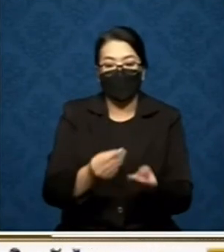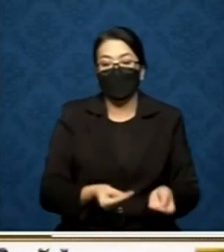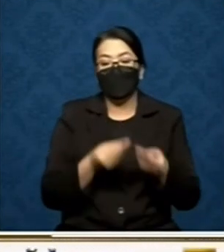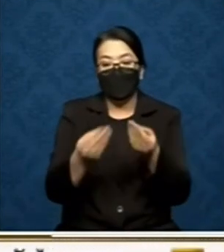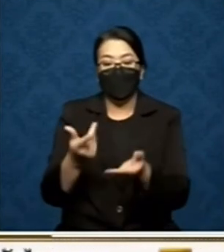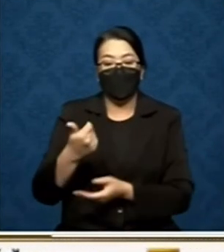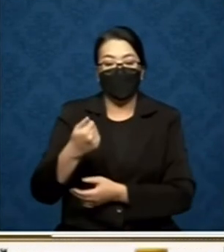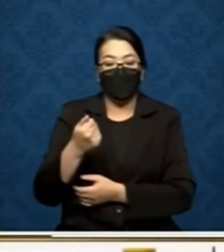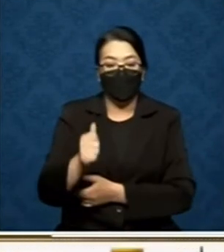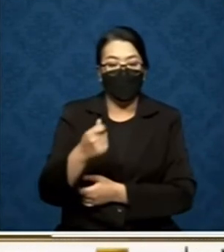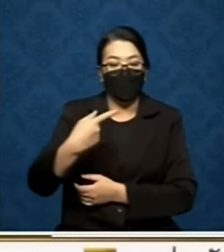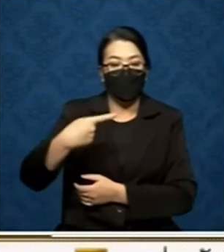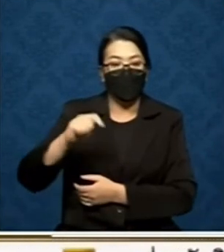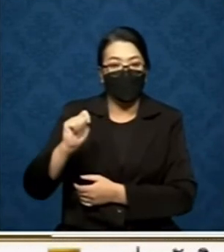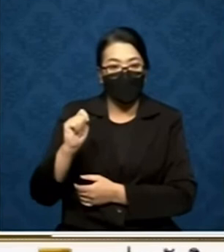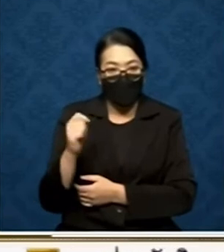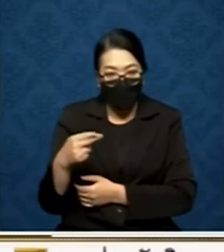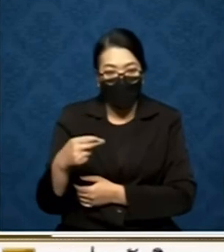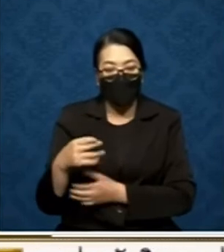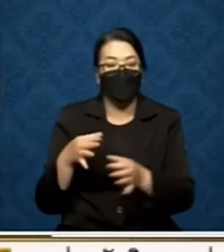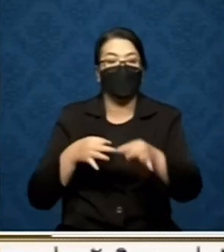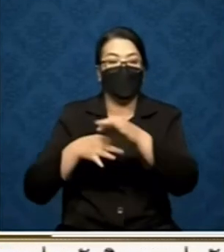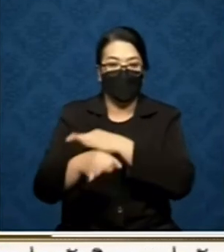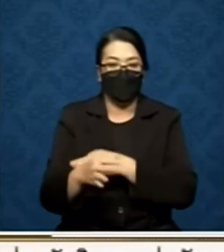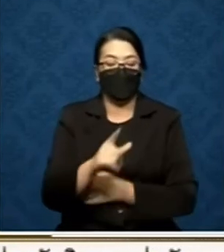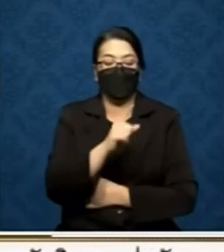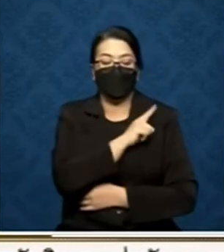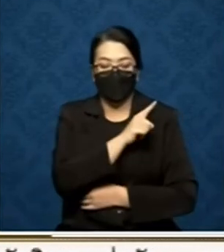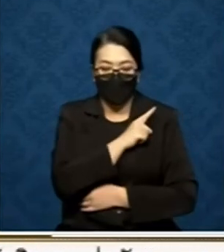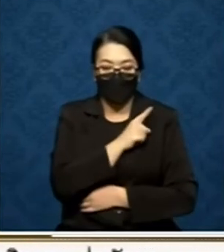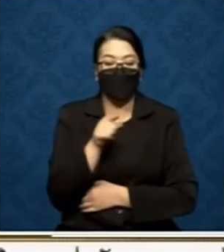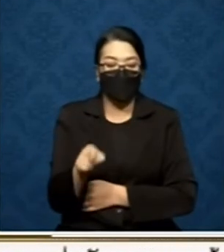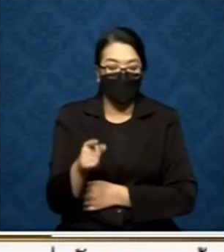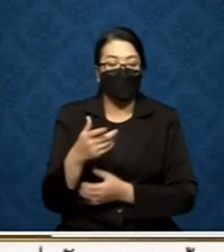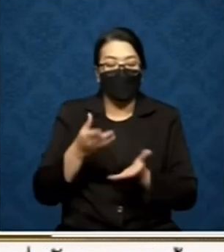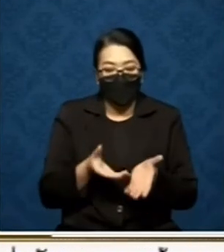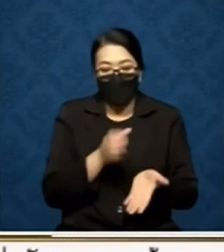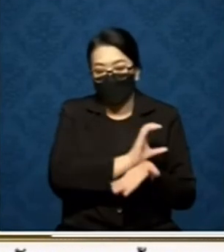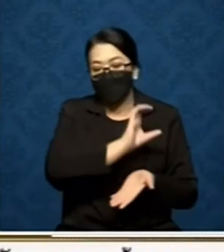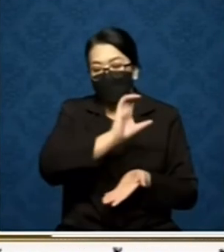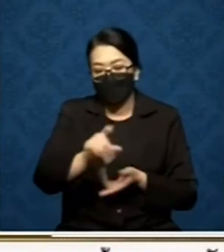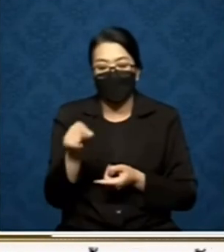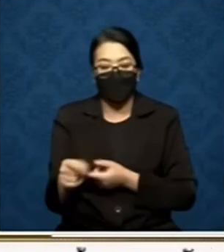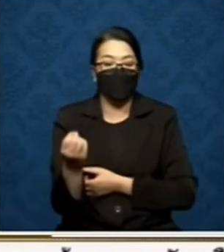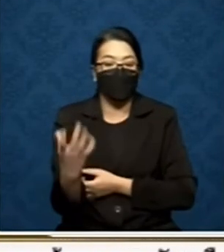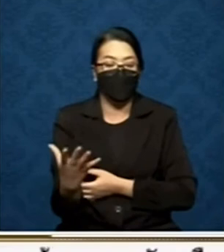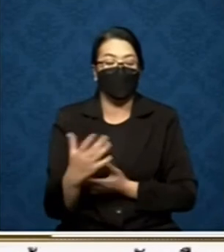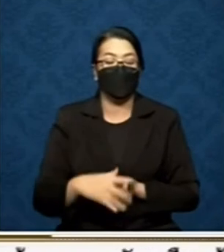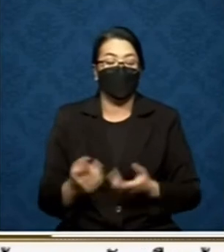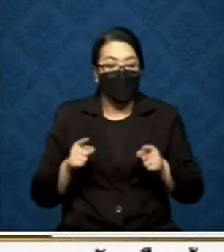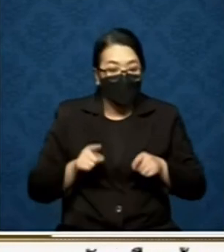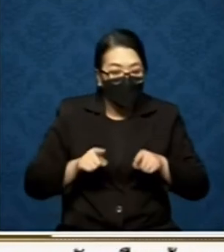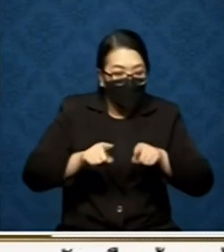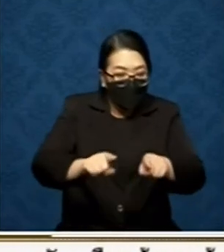ลงไปในส่วนของท้องถิ่นให้มากขึ้นฉะนั้นในเรื่องของรูปแบบของการขับเคลื่อนเพื่อ